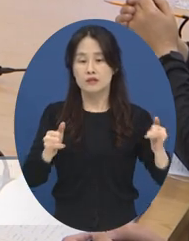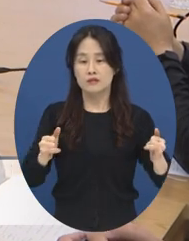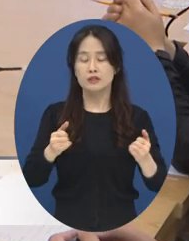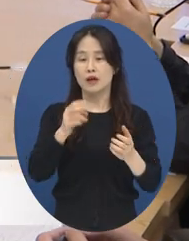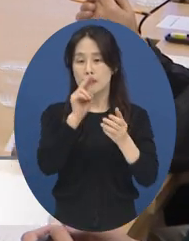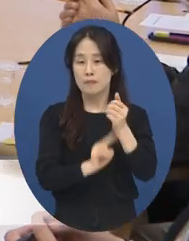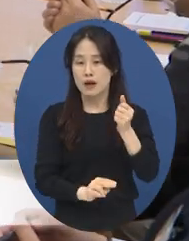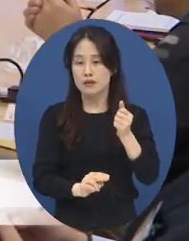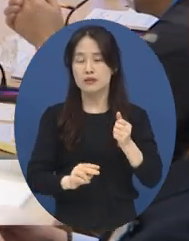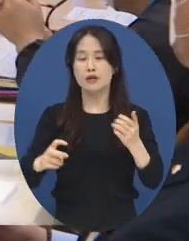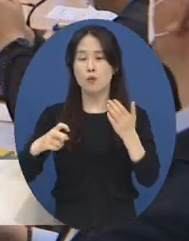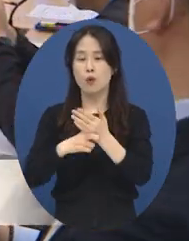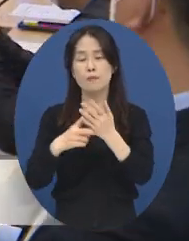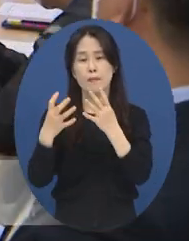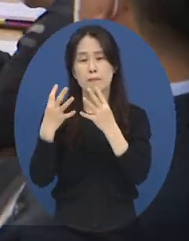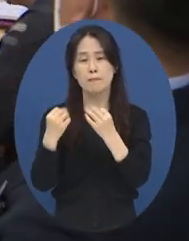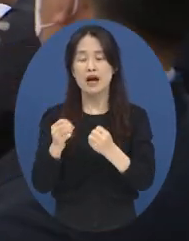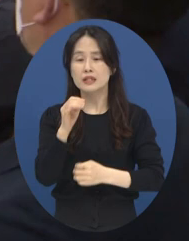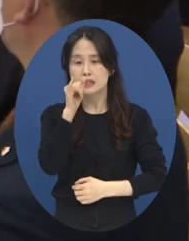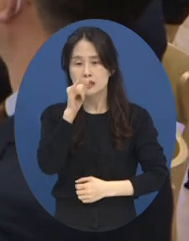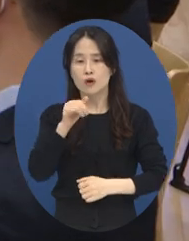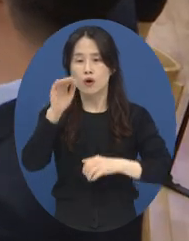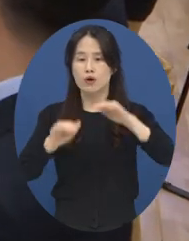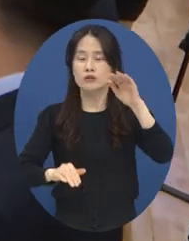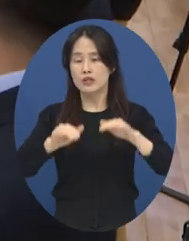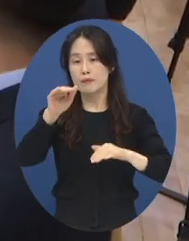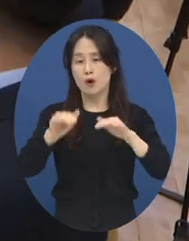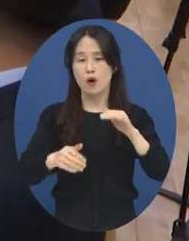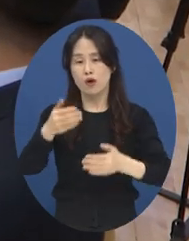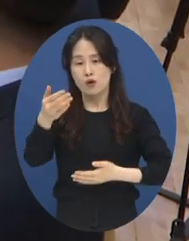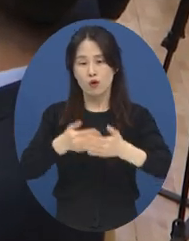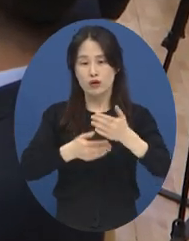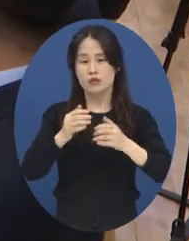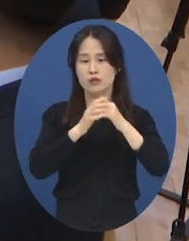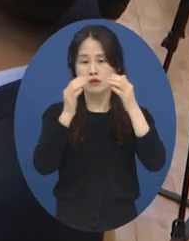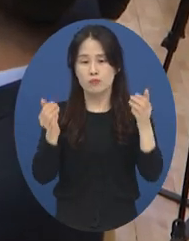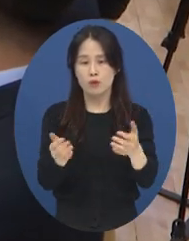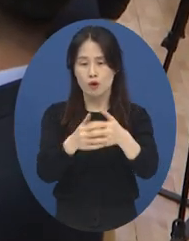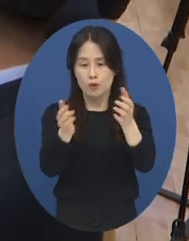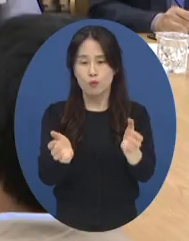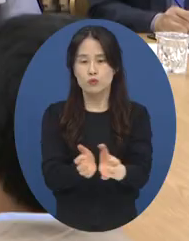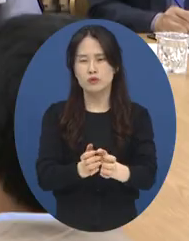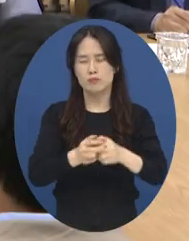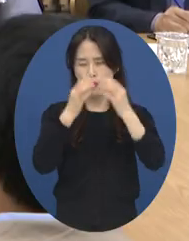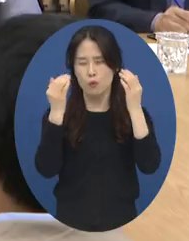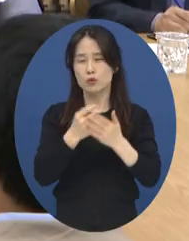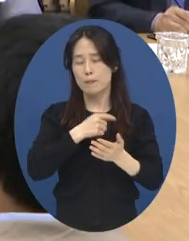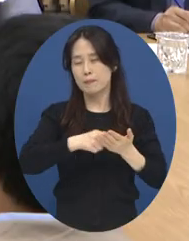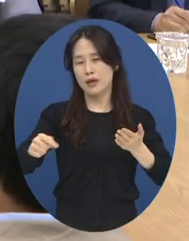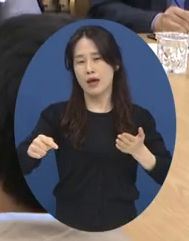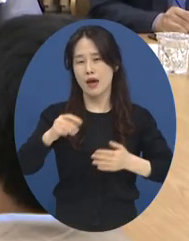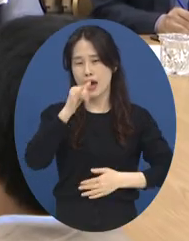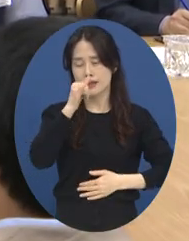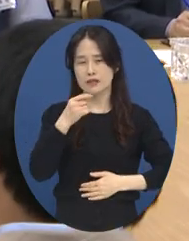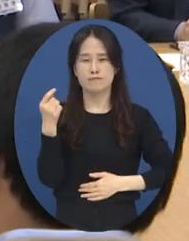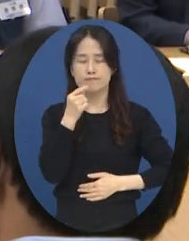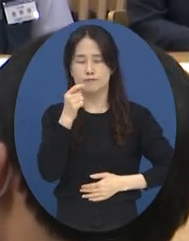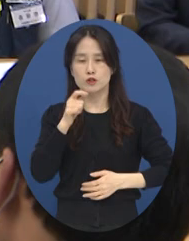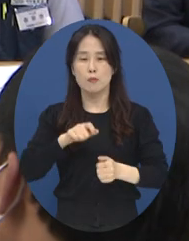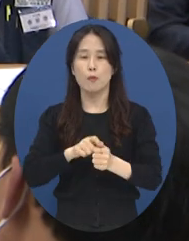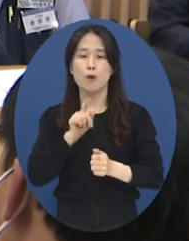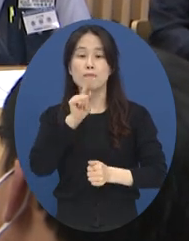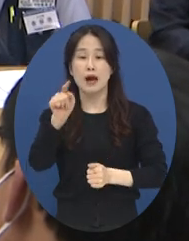상당 부분이 지역화폐가 차지하게 될 텐데 차별거래와 같은 행위는 공동체 모두에게 해가 되는 일이라며